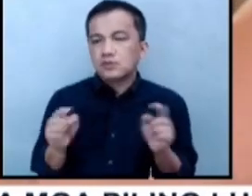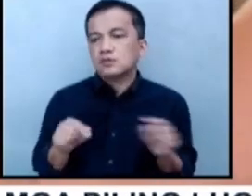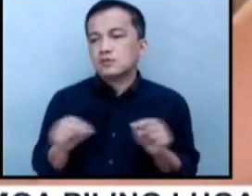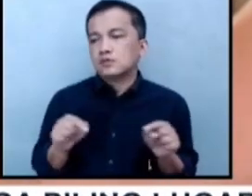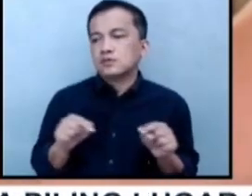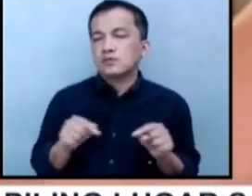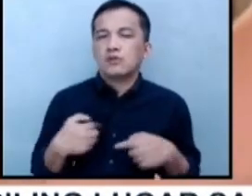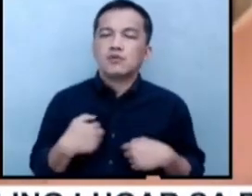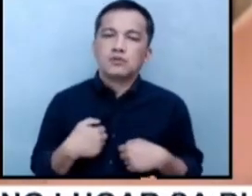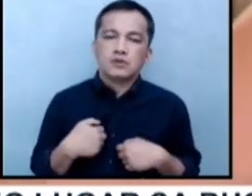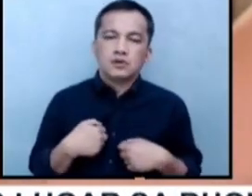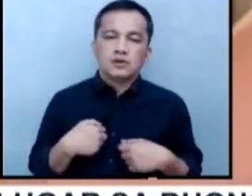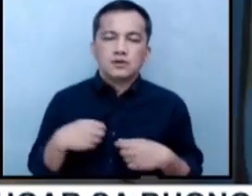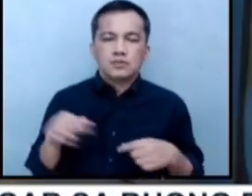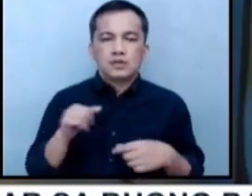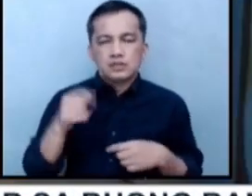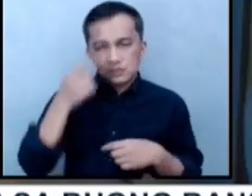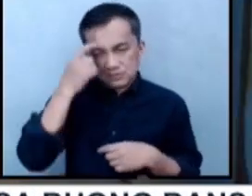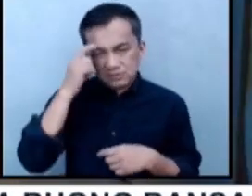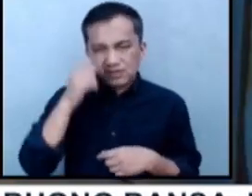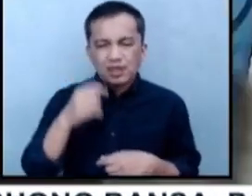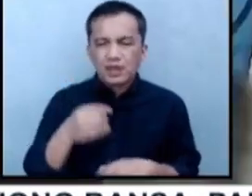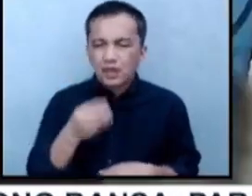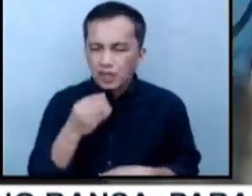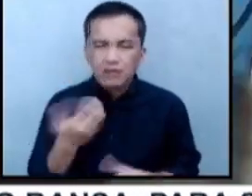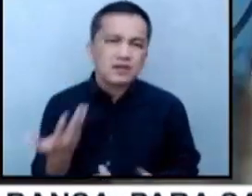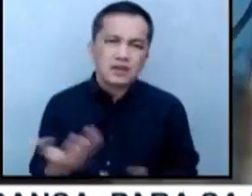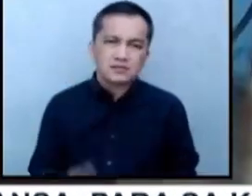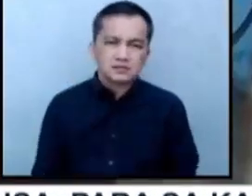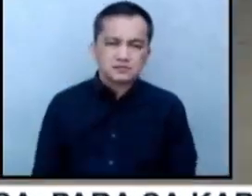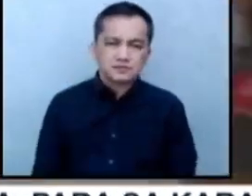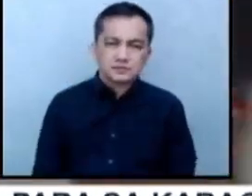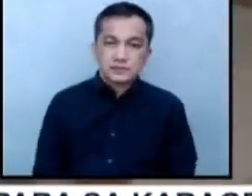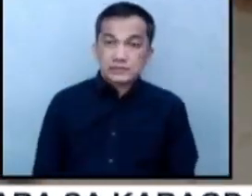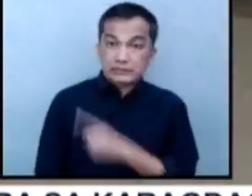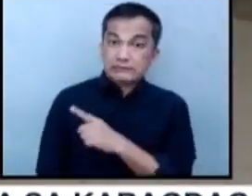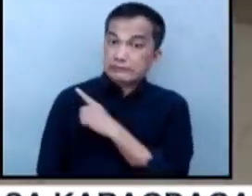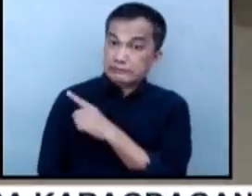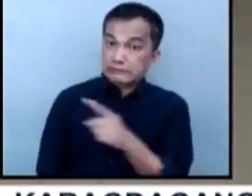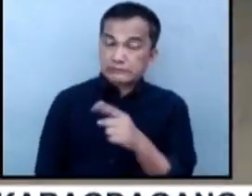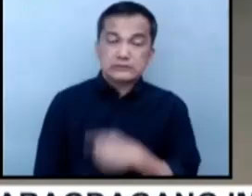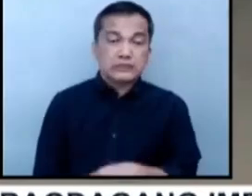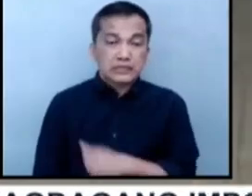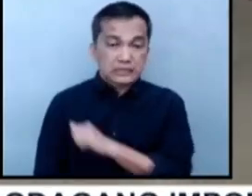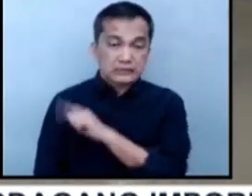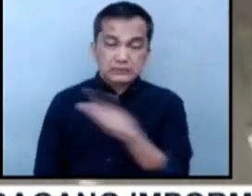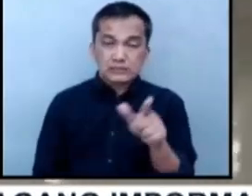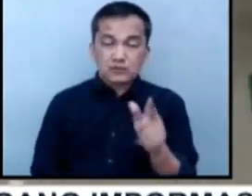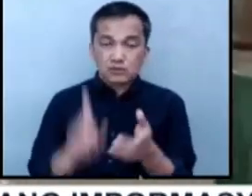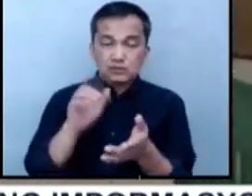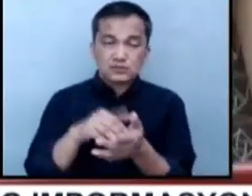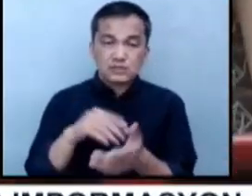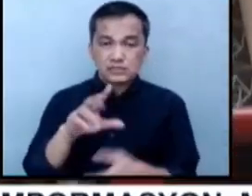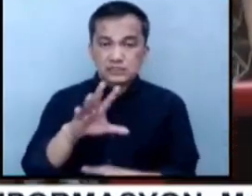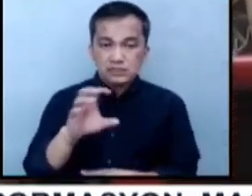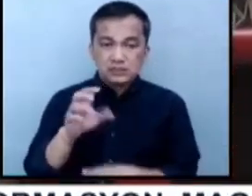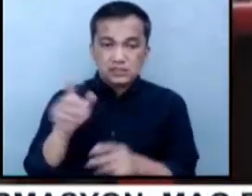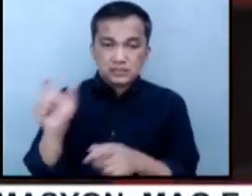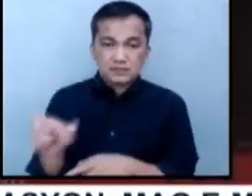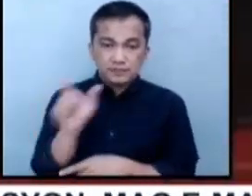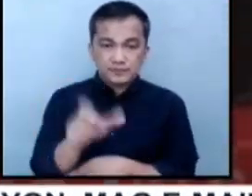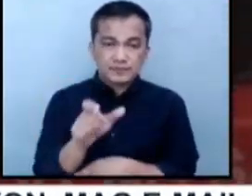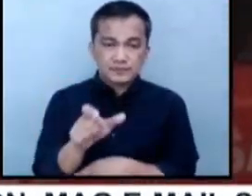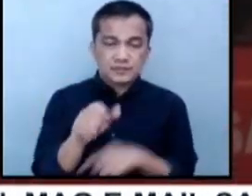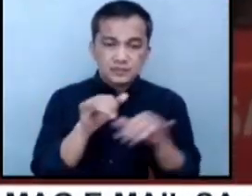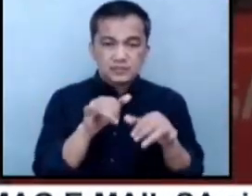uma walang ganang kumain kabilang sina Annabelle at Mira sa higit 1,00 indibidwal na kasalukuyang